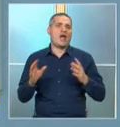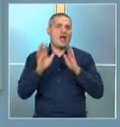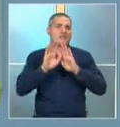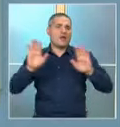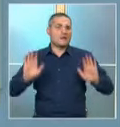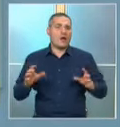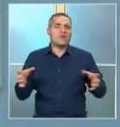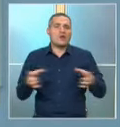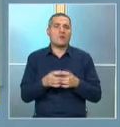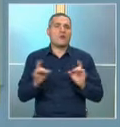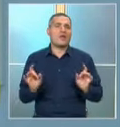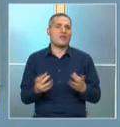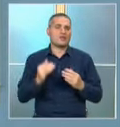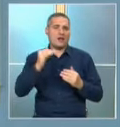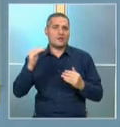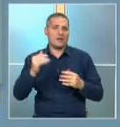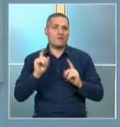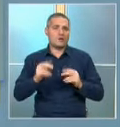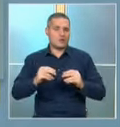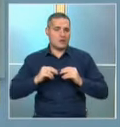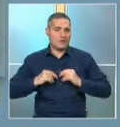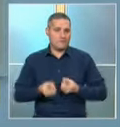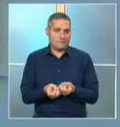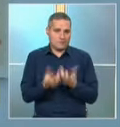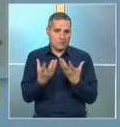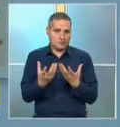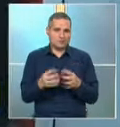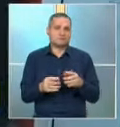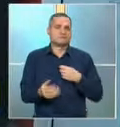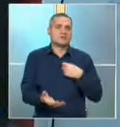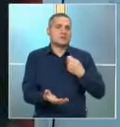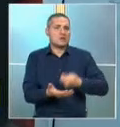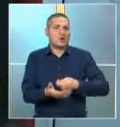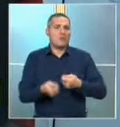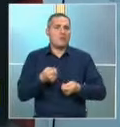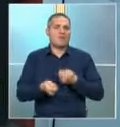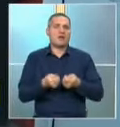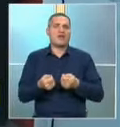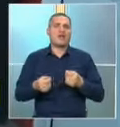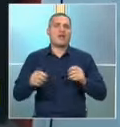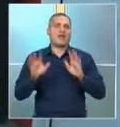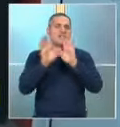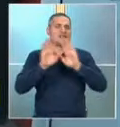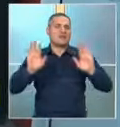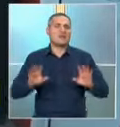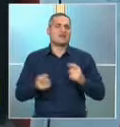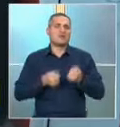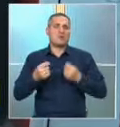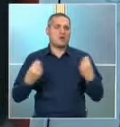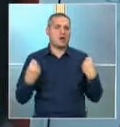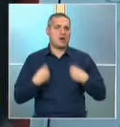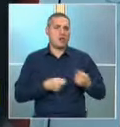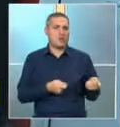етап, която програма ни дава възможност да си закупуваме, например, театралната група си закупиха